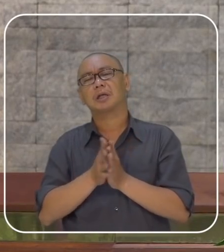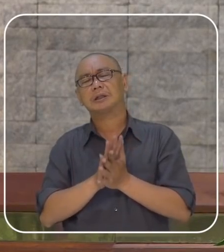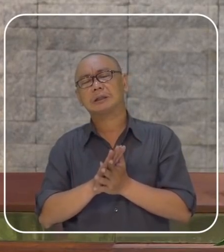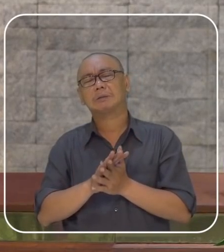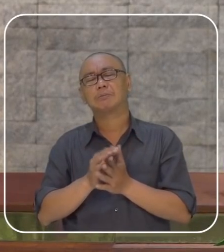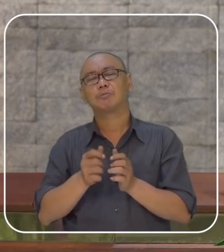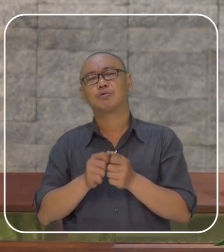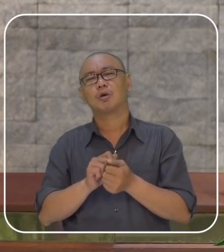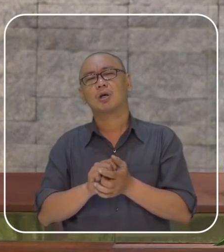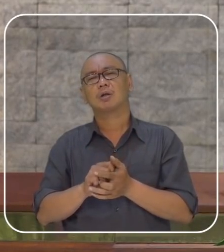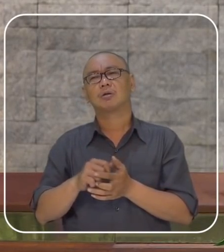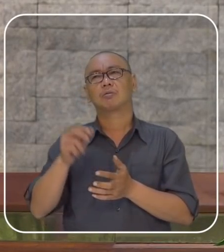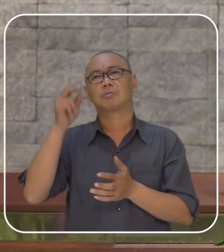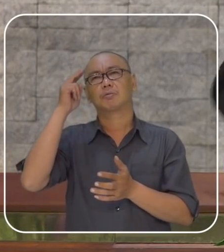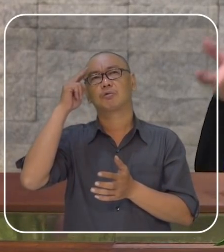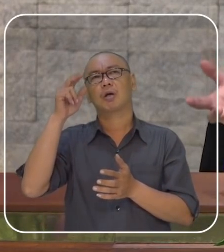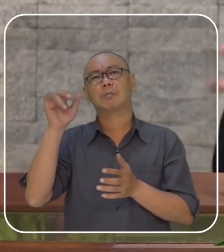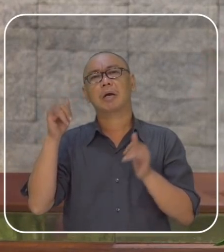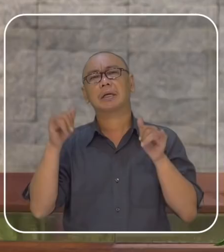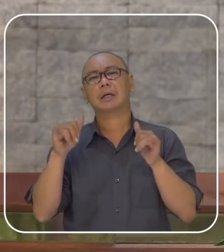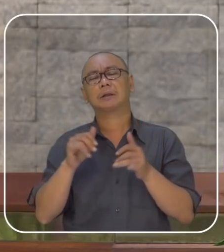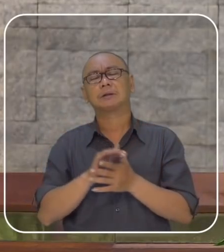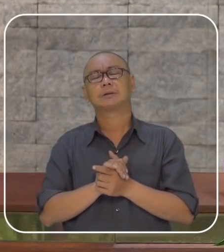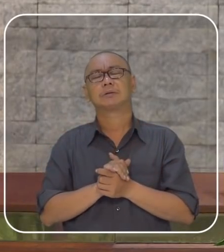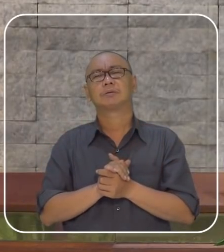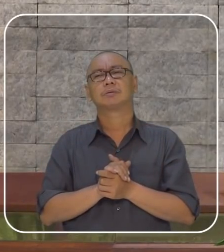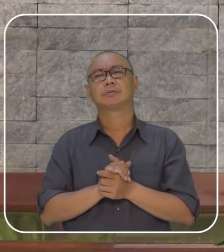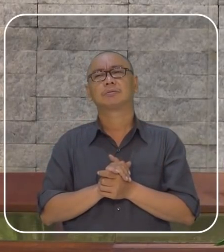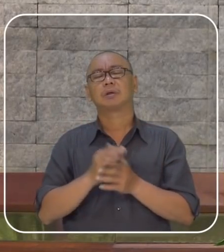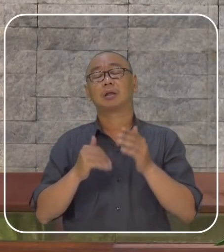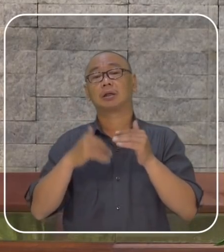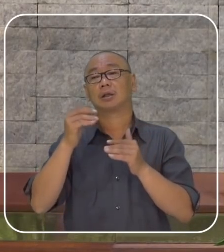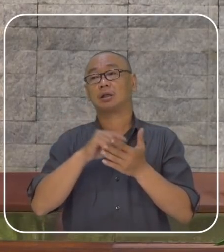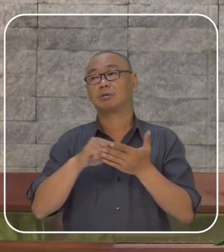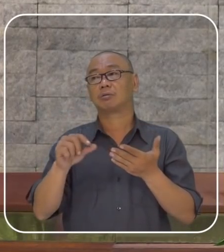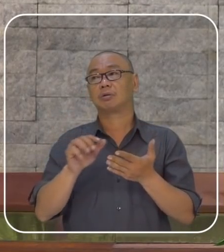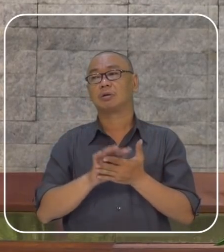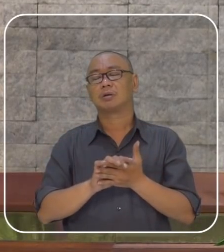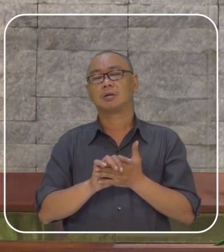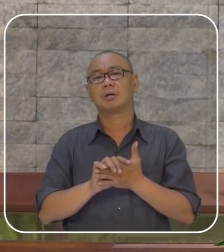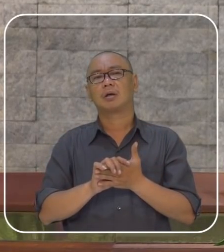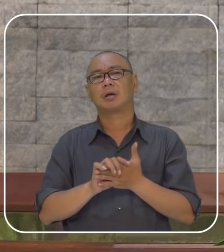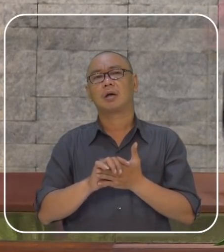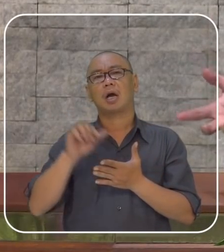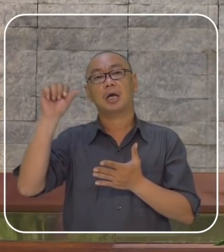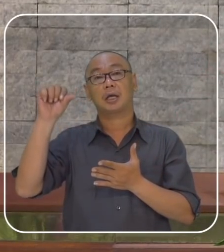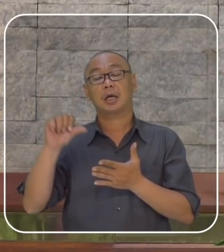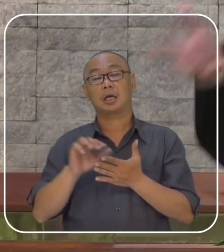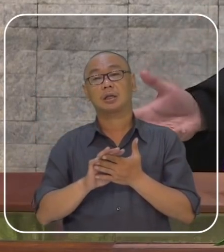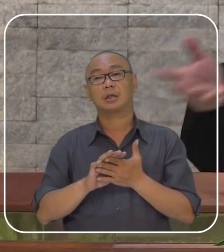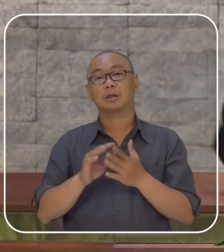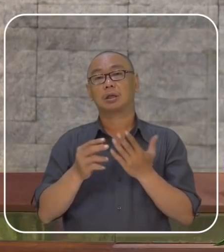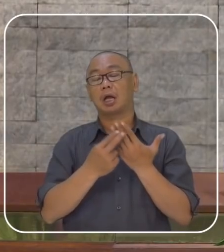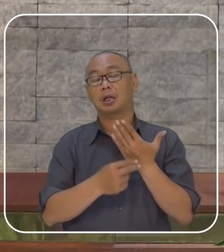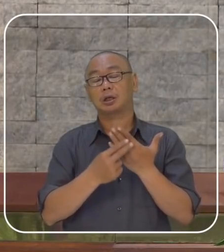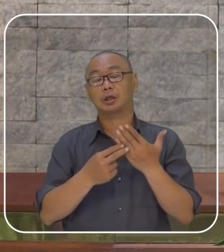bisa melihat ada banyak orang yang mengatasnamakan agama, mengatasnamakan ayat-ayat Alkitab, kitab